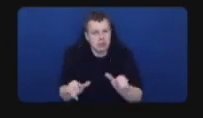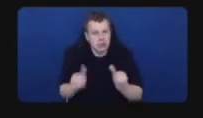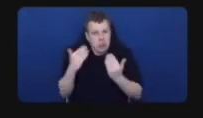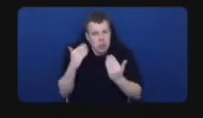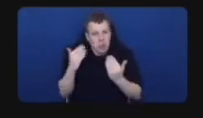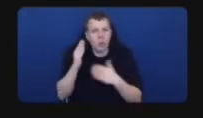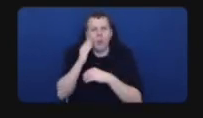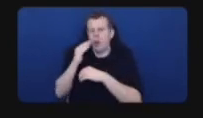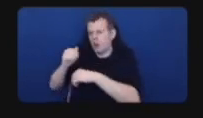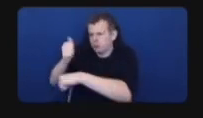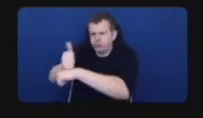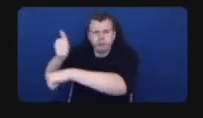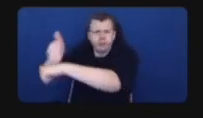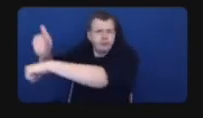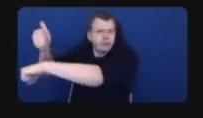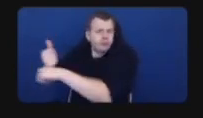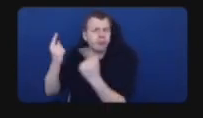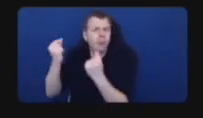提供一个